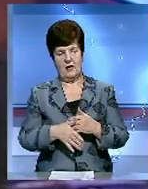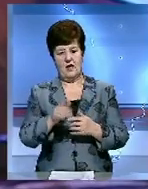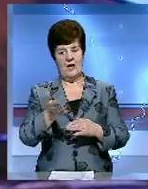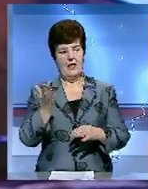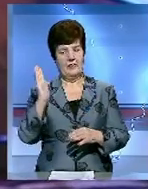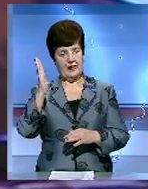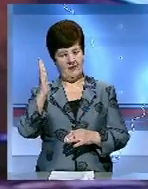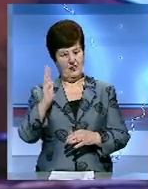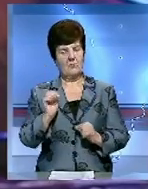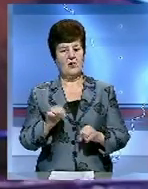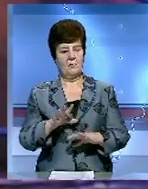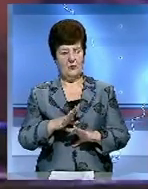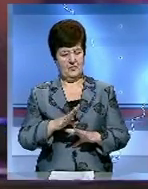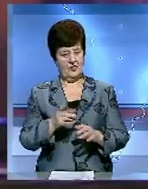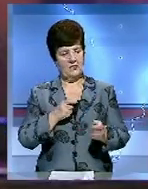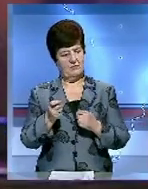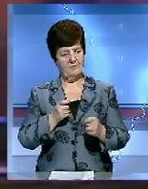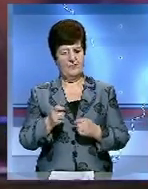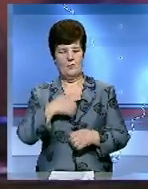arde. Mulțumesc.